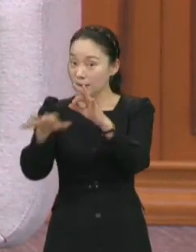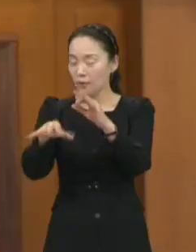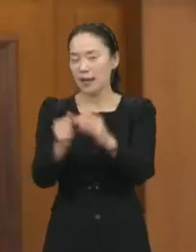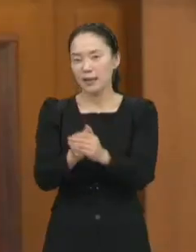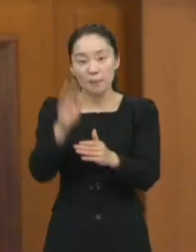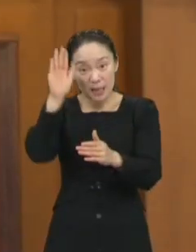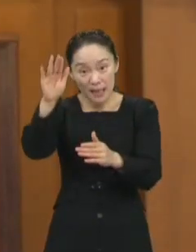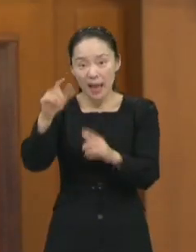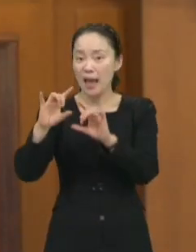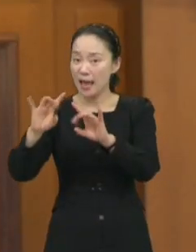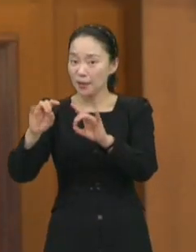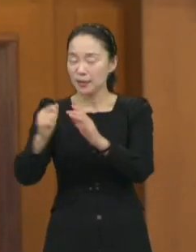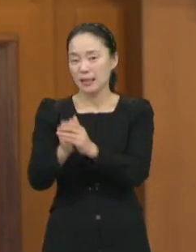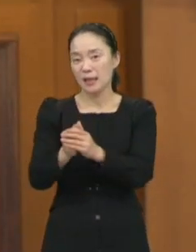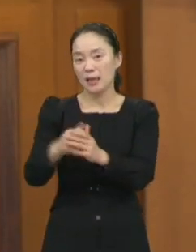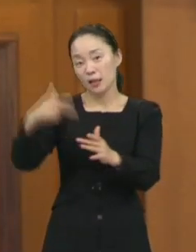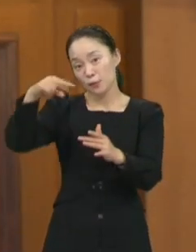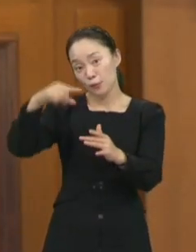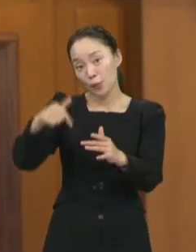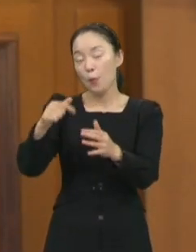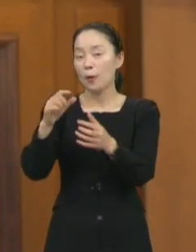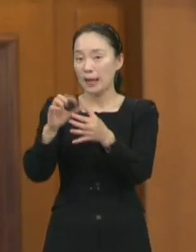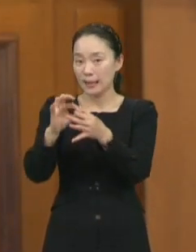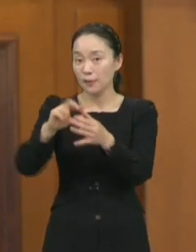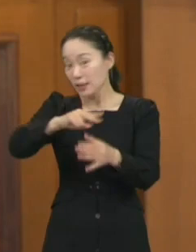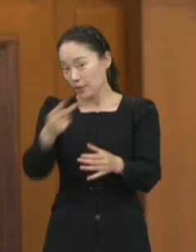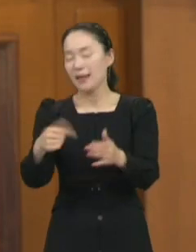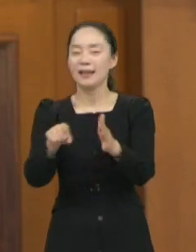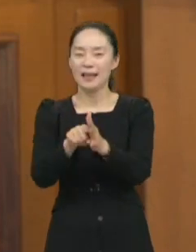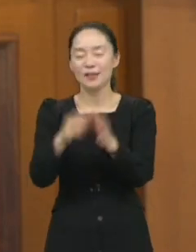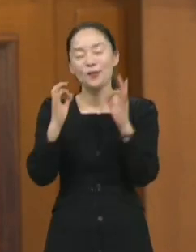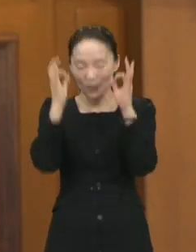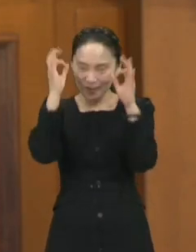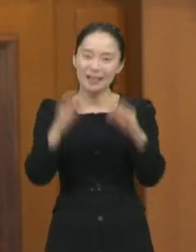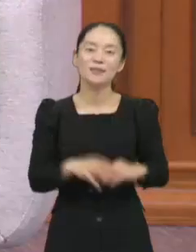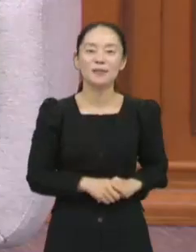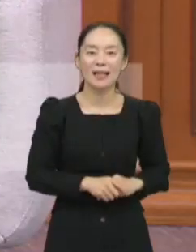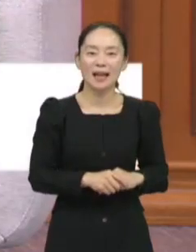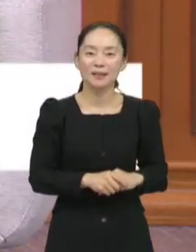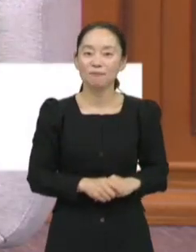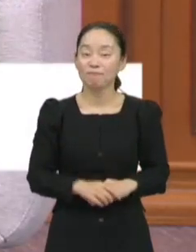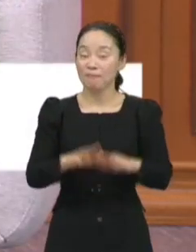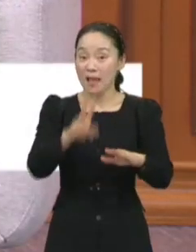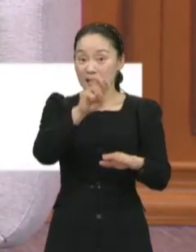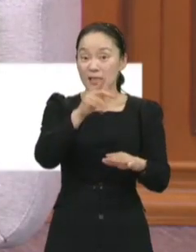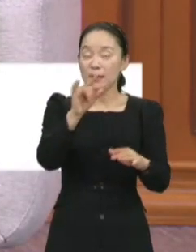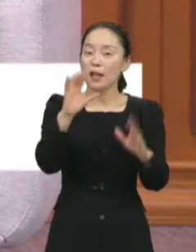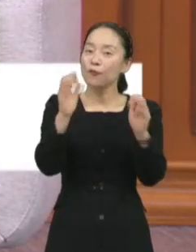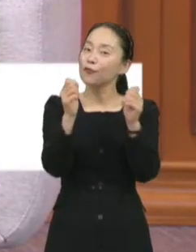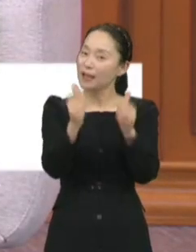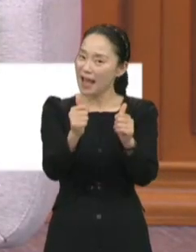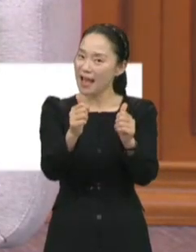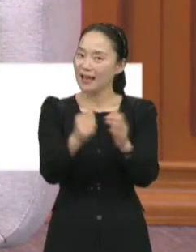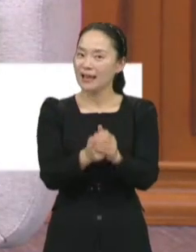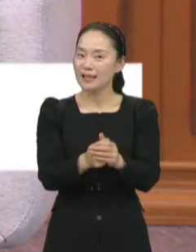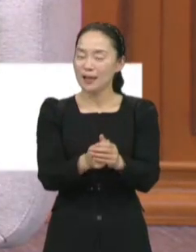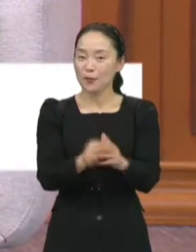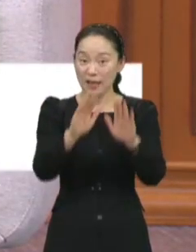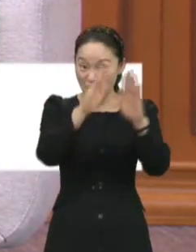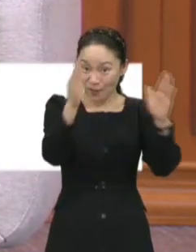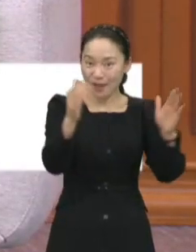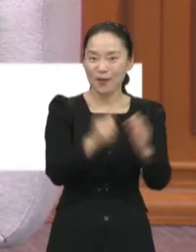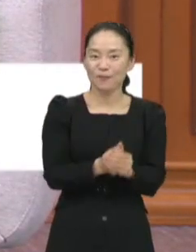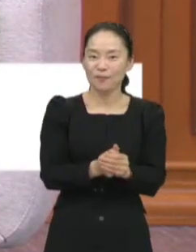수소와 같은 미래 에너지로 전환하기 위해서 노력하겠습니다 12대 국회가 이제 개원하면